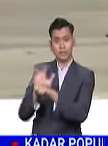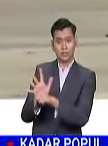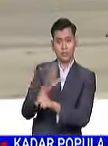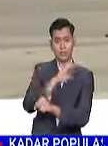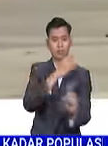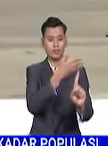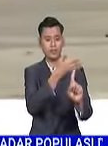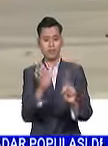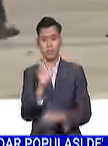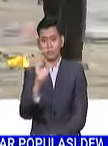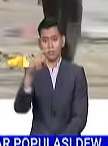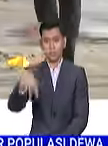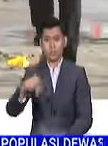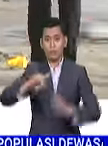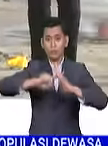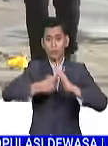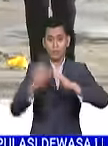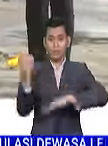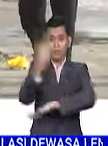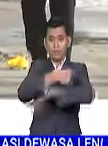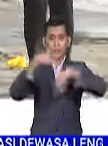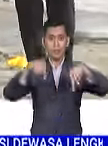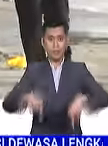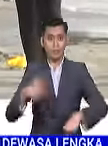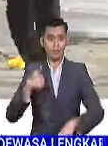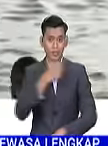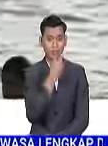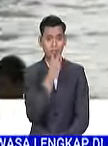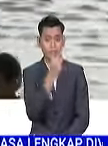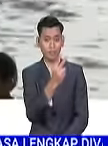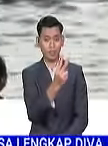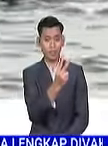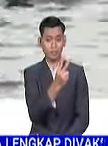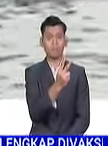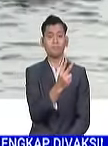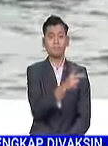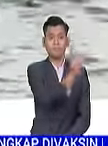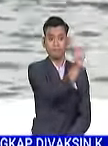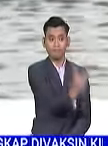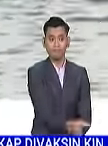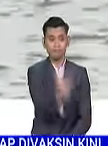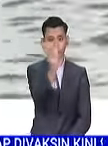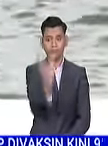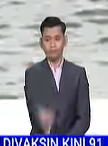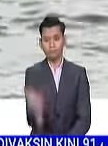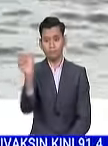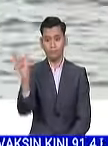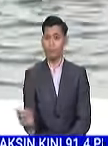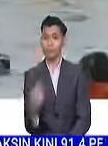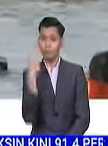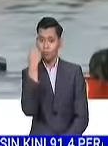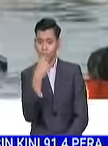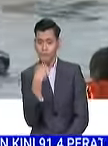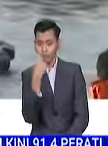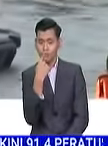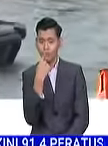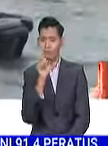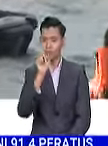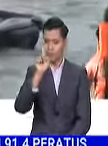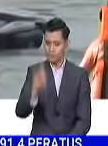mulai hari ini kita akan memastikan setiap individu yang masuk ke dalam daerah polisian ini